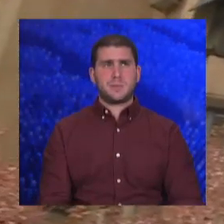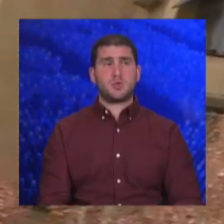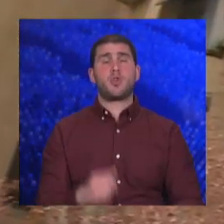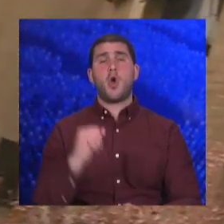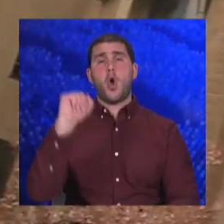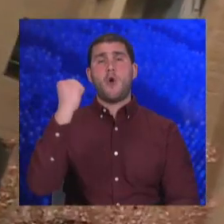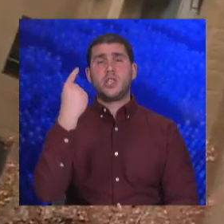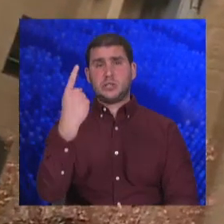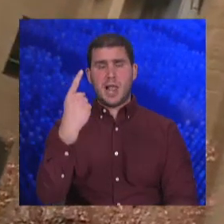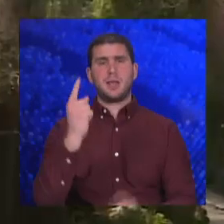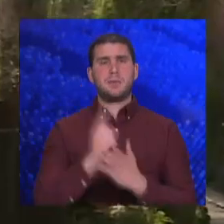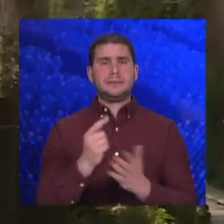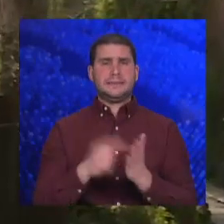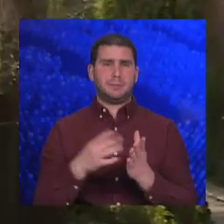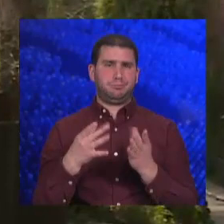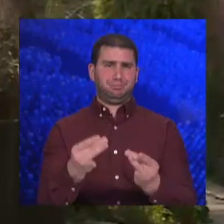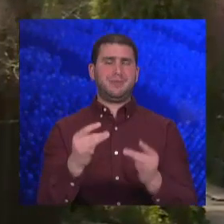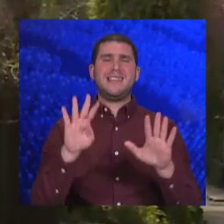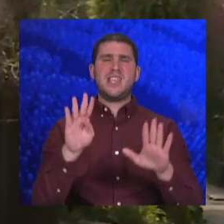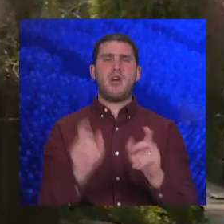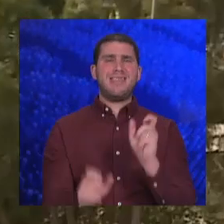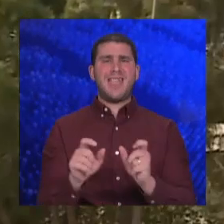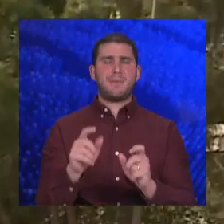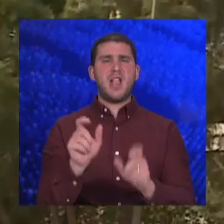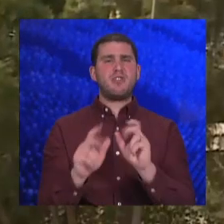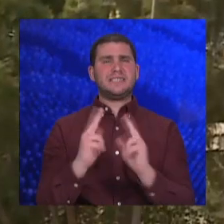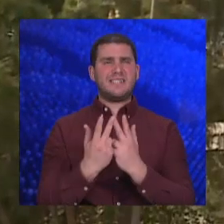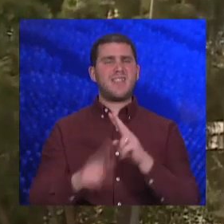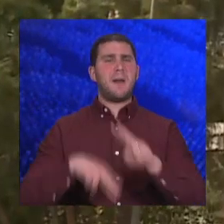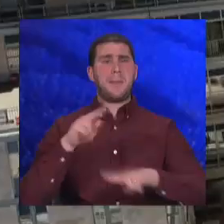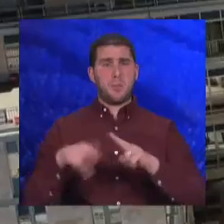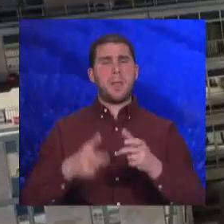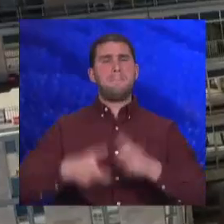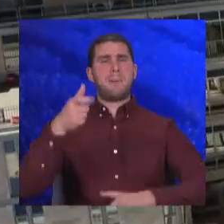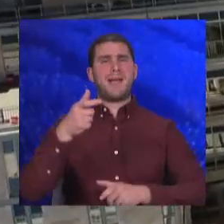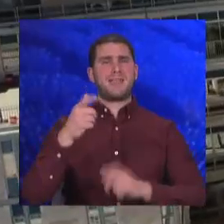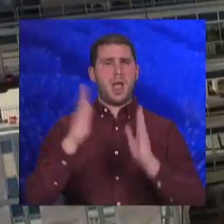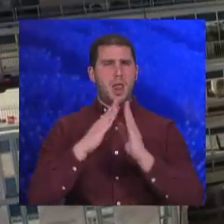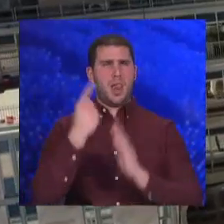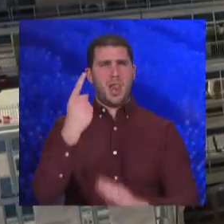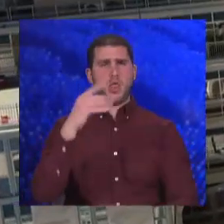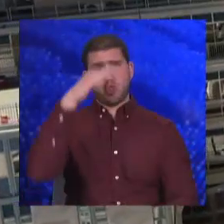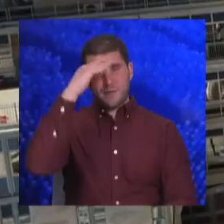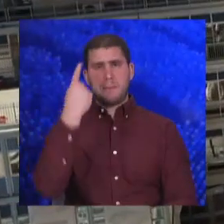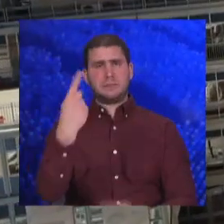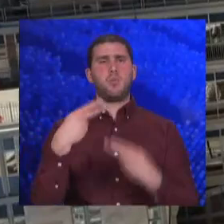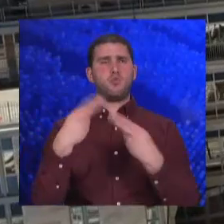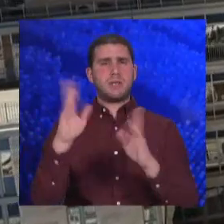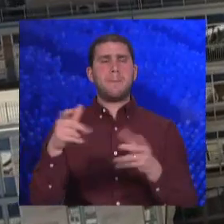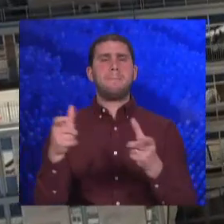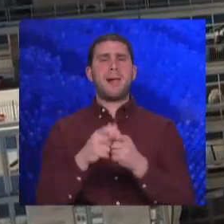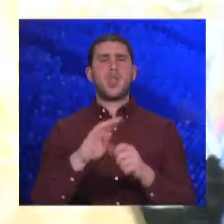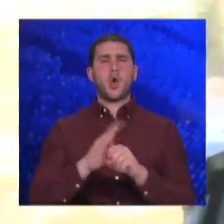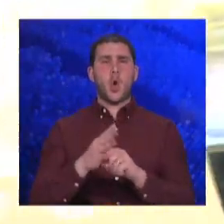הסוציאלית שהובילה להדבקה של 9 דיירים, אנשי צוות ומטפלות במגדל הדיור נופים, הושפזה גם היא במחלקת הקורונה